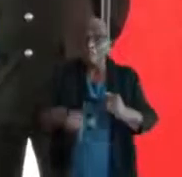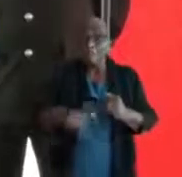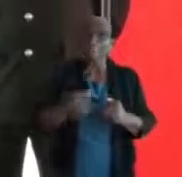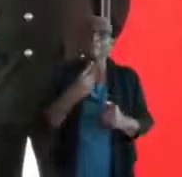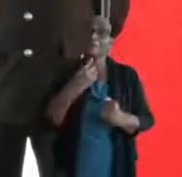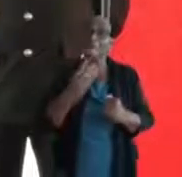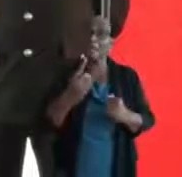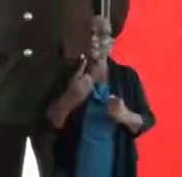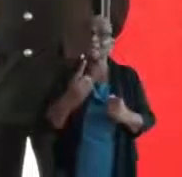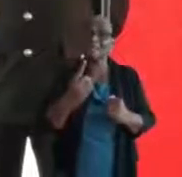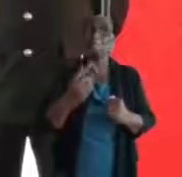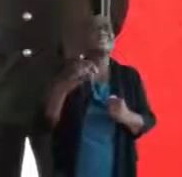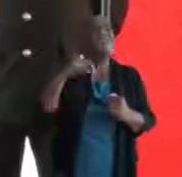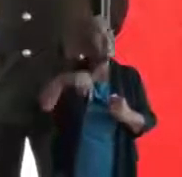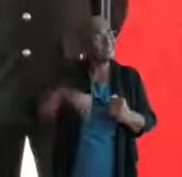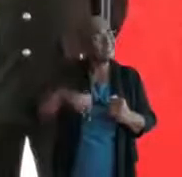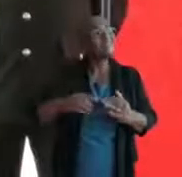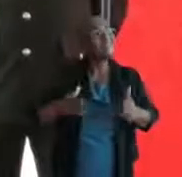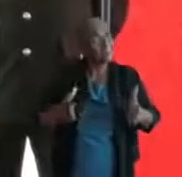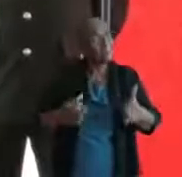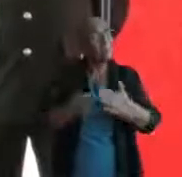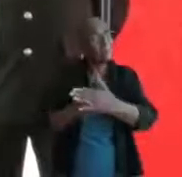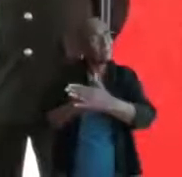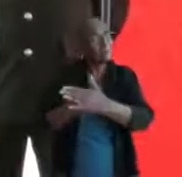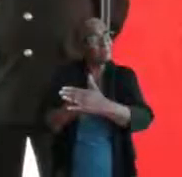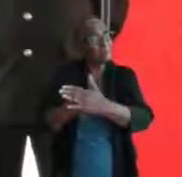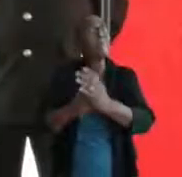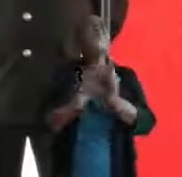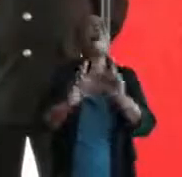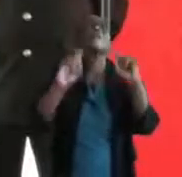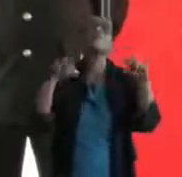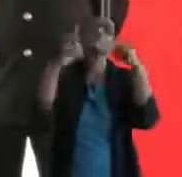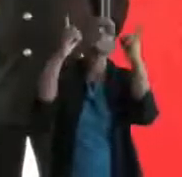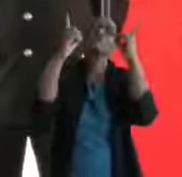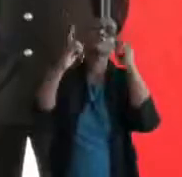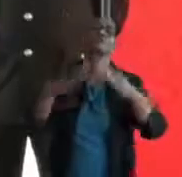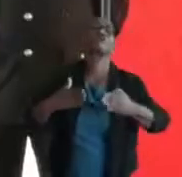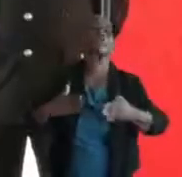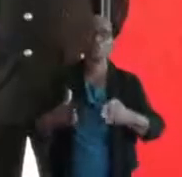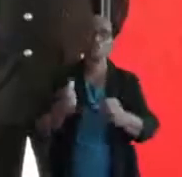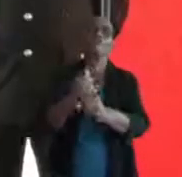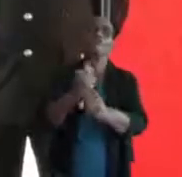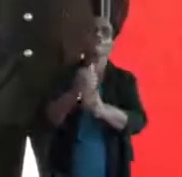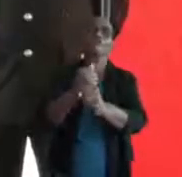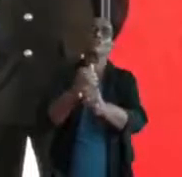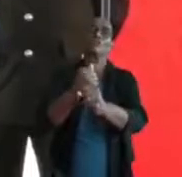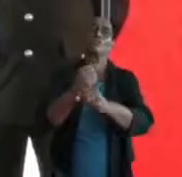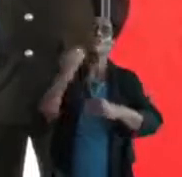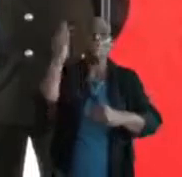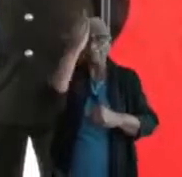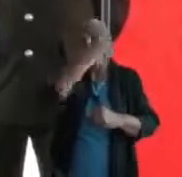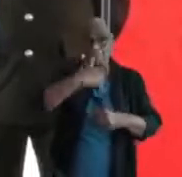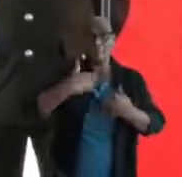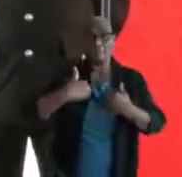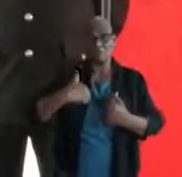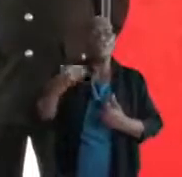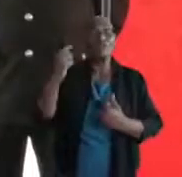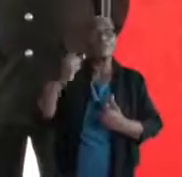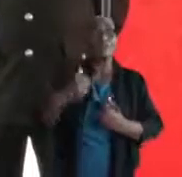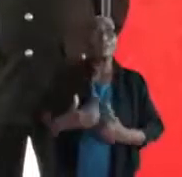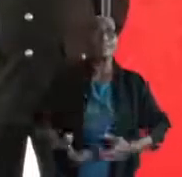u te zeggen dat we dat pad met succes zullen afleggen het volop van suriname is een